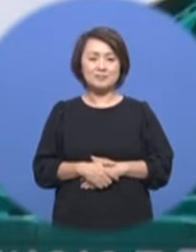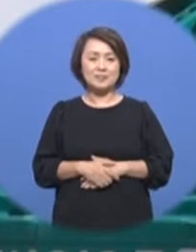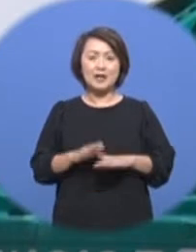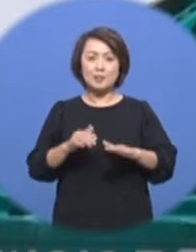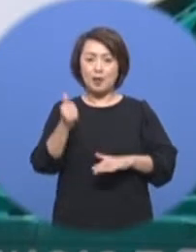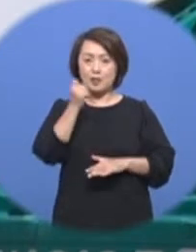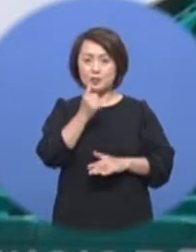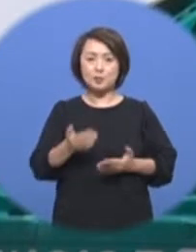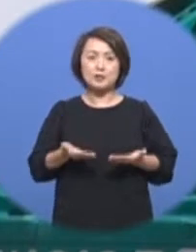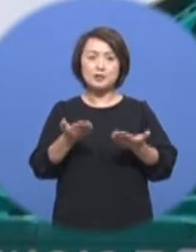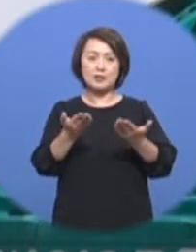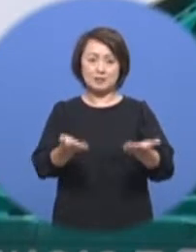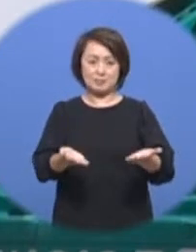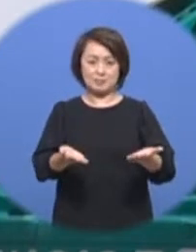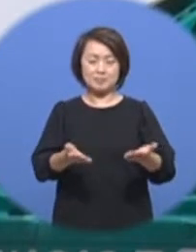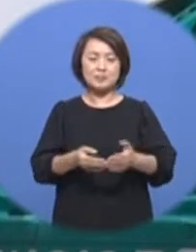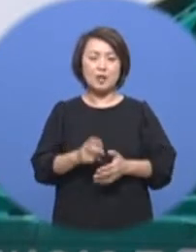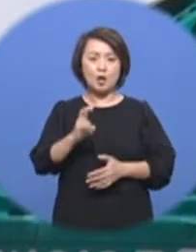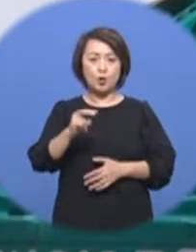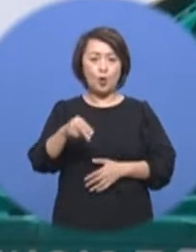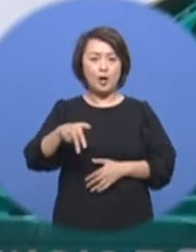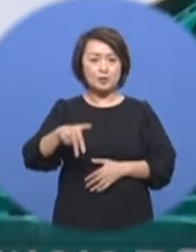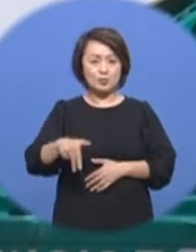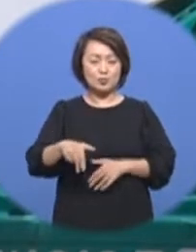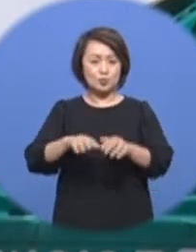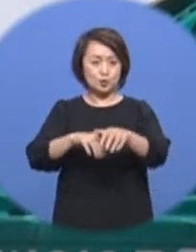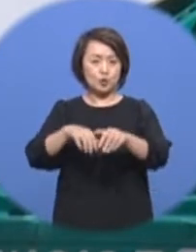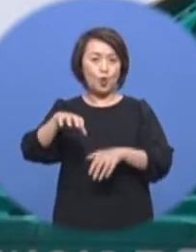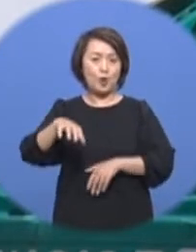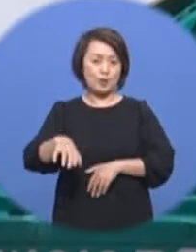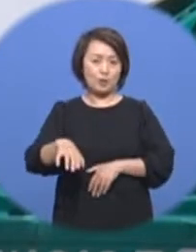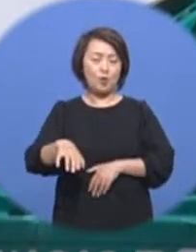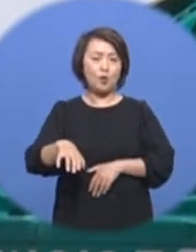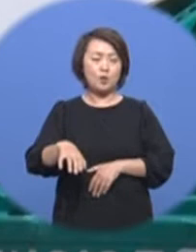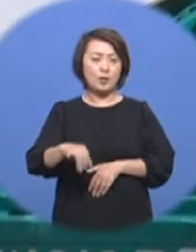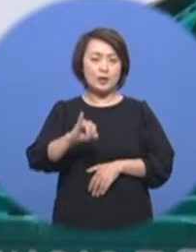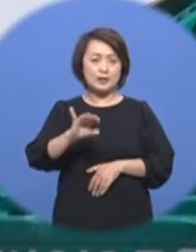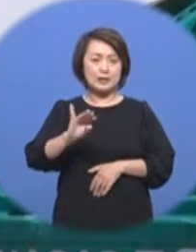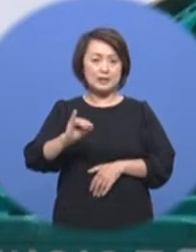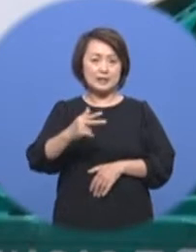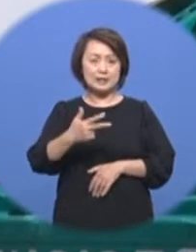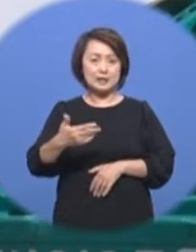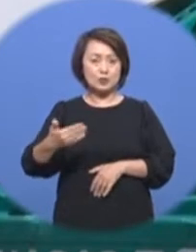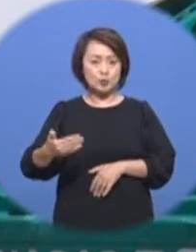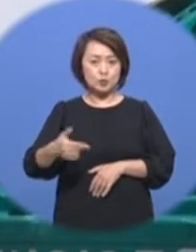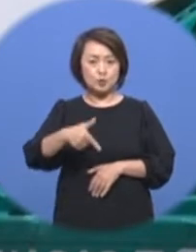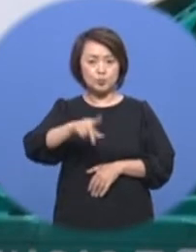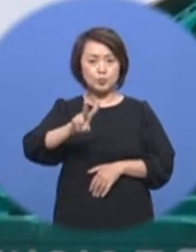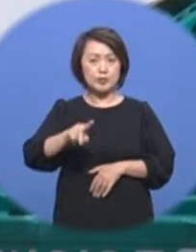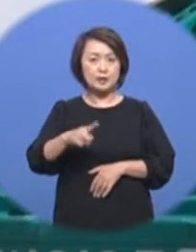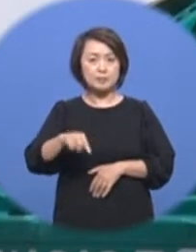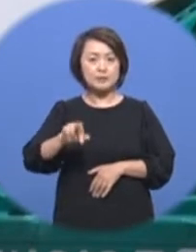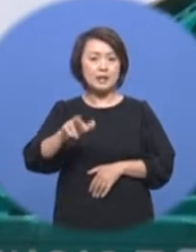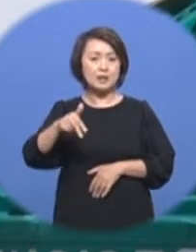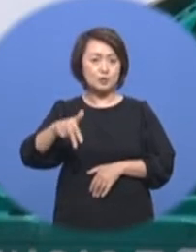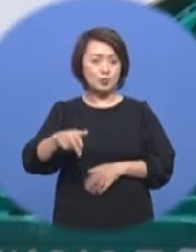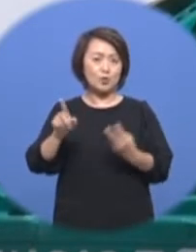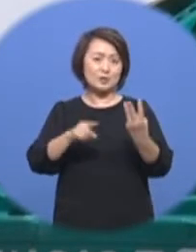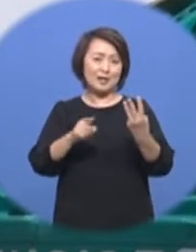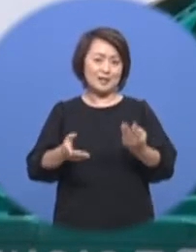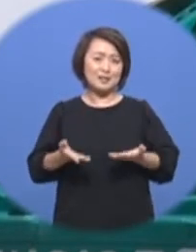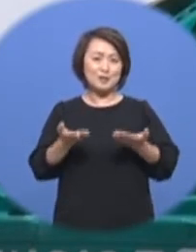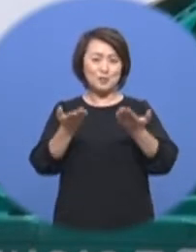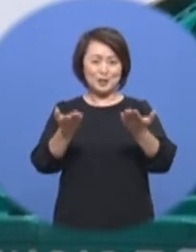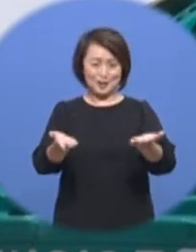今紹介しました有限会社ロハス、ロハス農園のイチジクプリンセスを3人にプレゼントします。